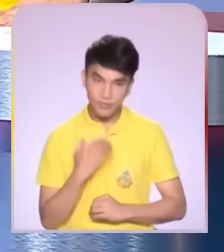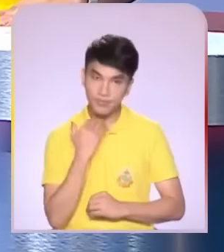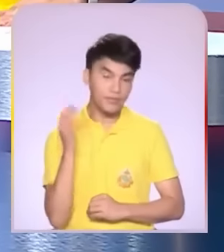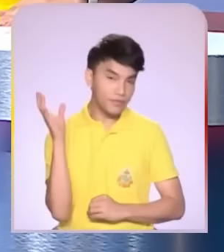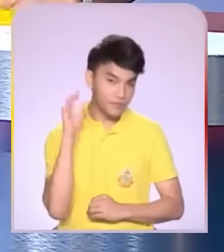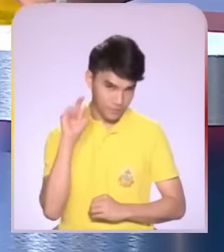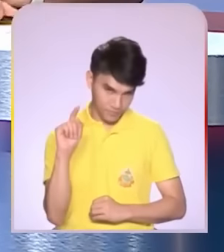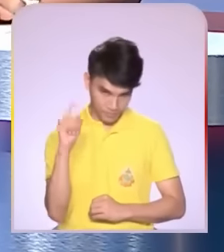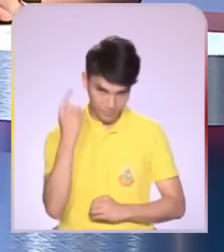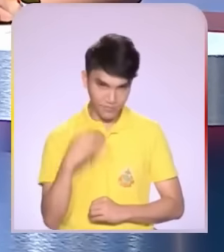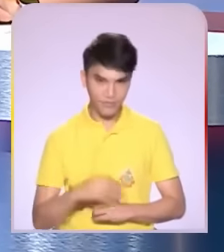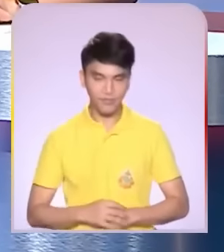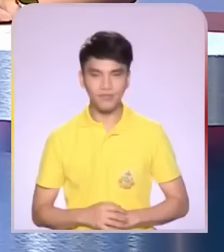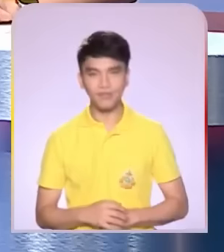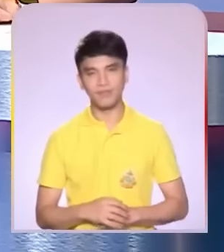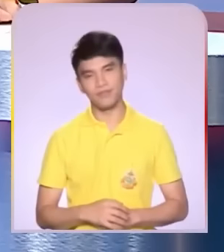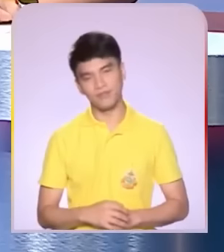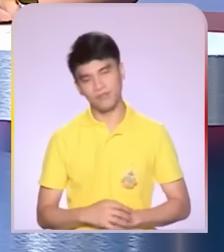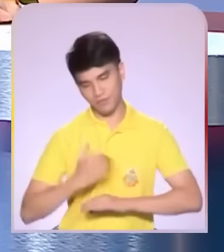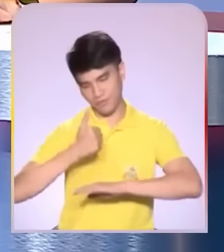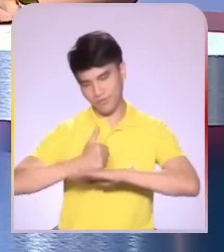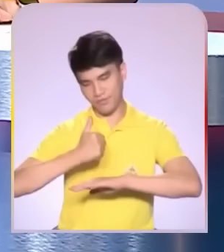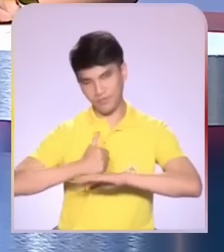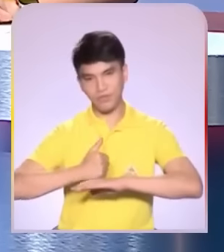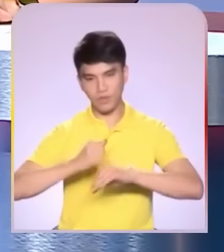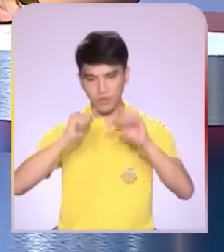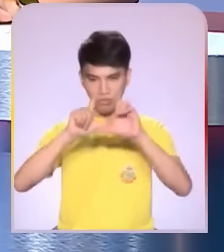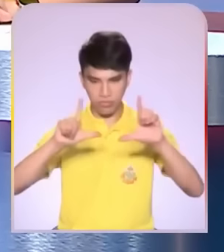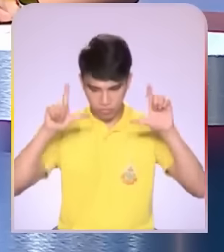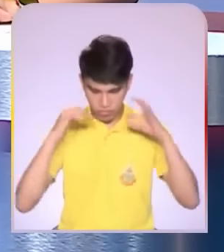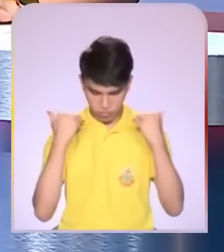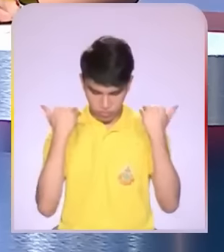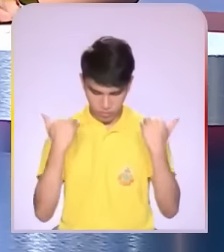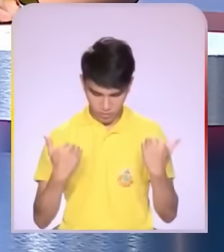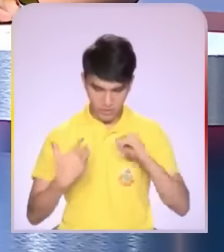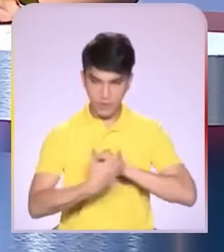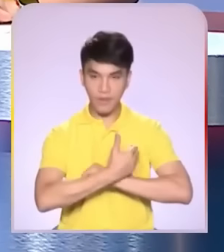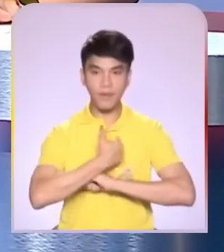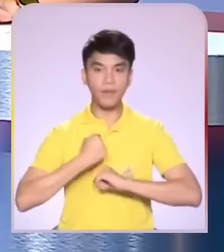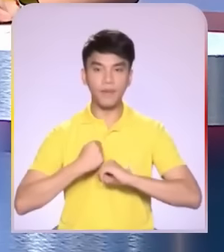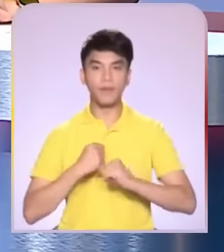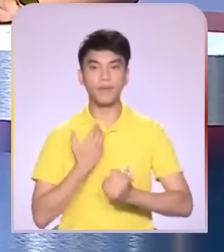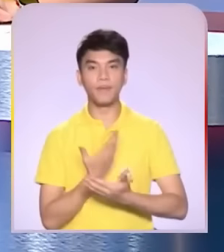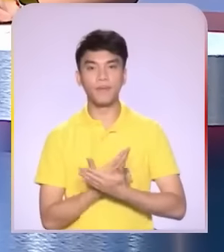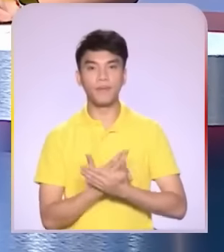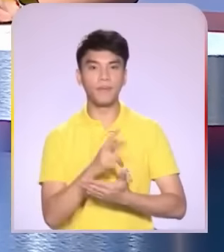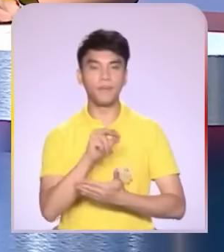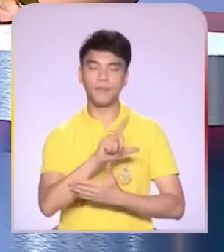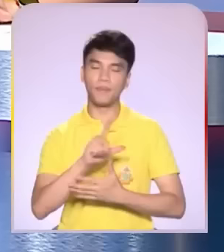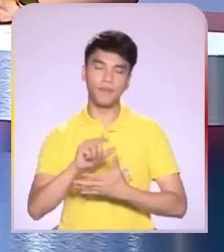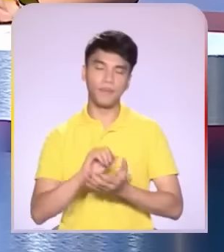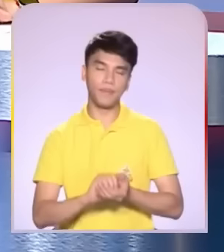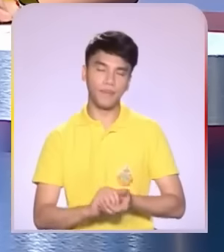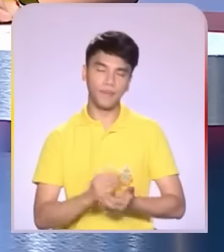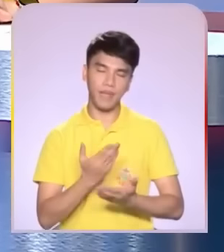ปิดให้ฟังอีกนะครับเป็นคลิปเสียงที่เขาบอกว่าน่าจะเป็นบอสใหญ่คนดังตอนนี้แหละฮะที่คุยกับนักการเมืองเสนอเงิน30ล้านบาทนะครับบว